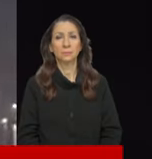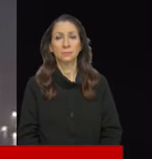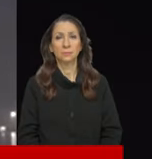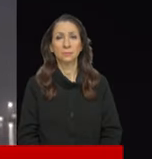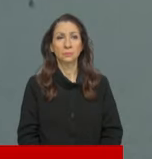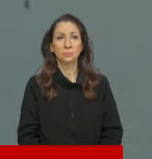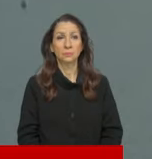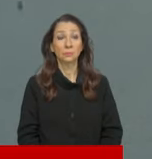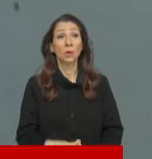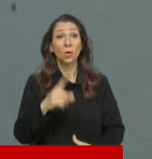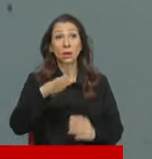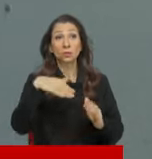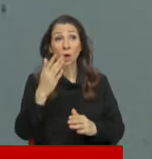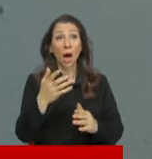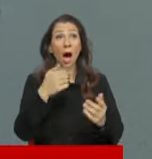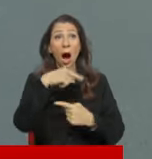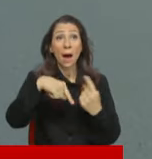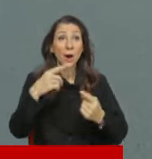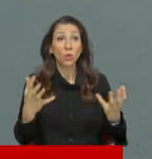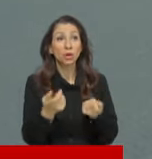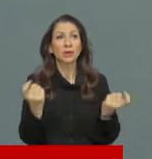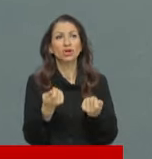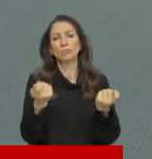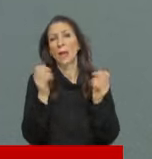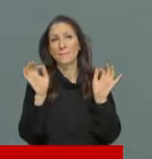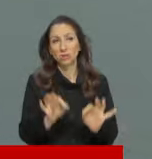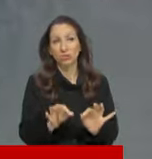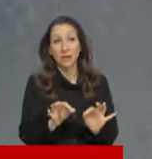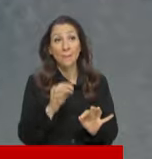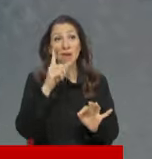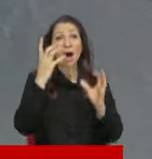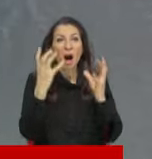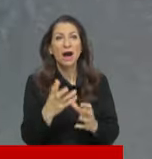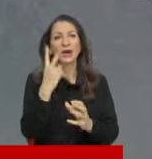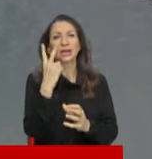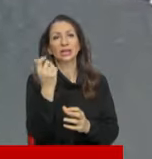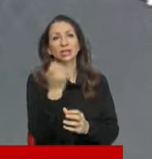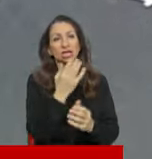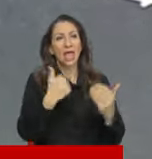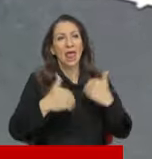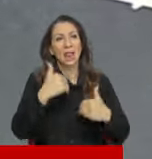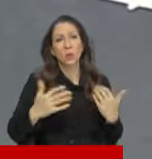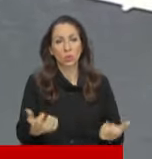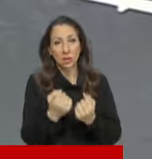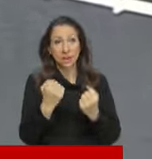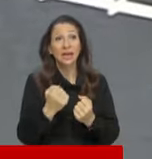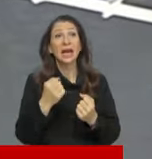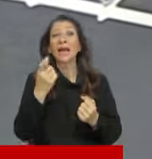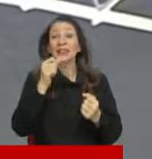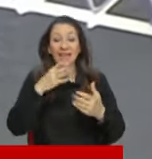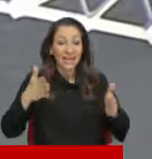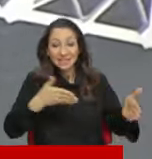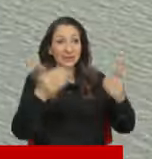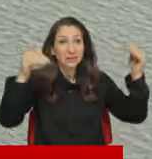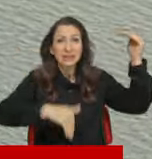gömüldü olay sonrası arama kurtarma çalışmaları başlatıldı biri ağır iki kişi yaralı kurtarıldı nehre düşen araç